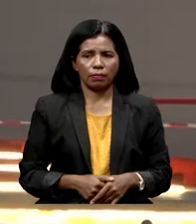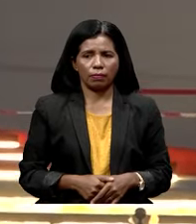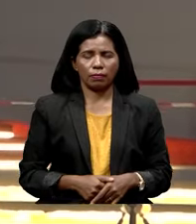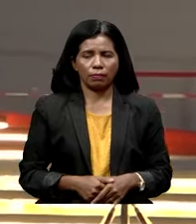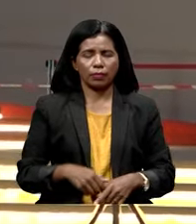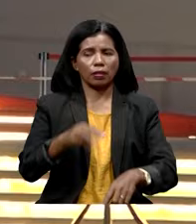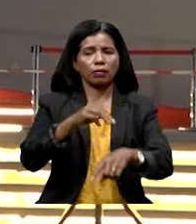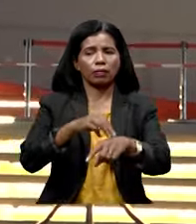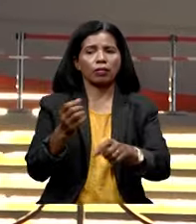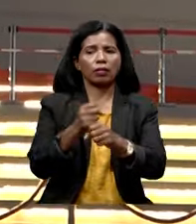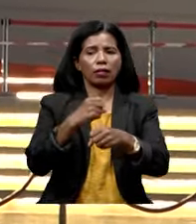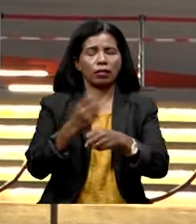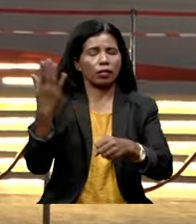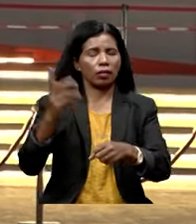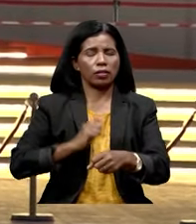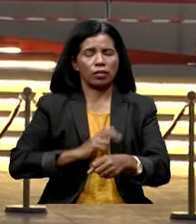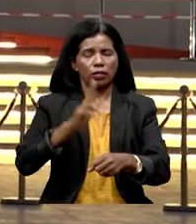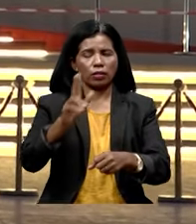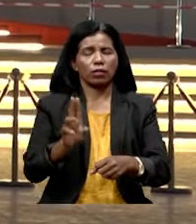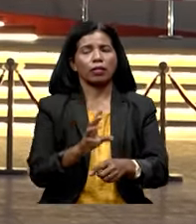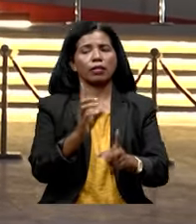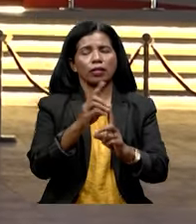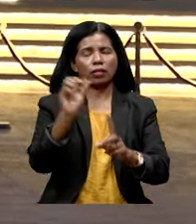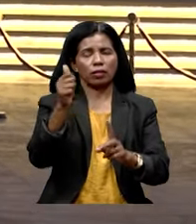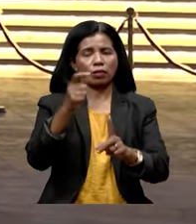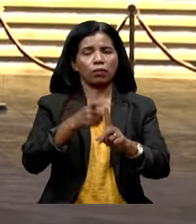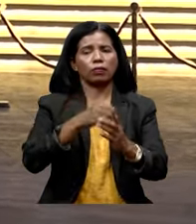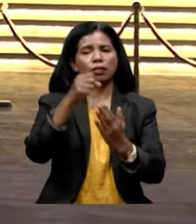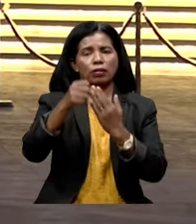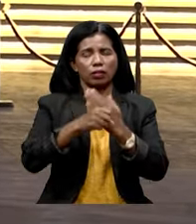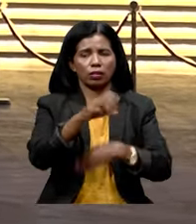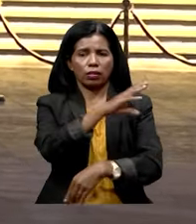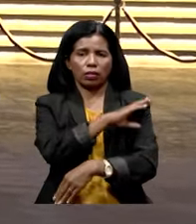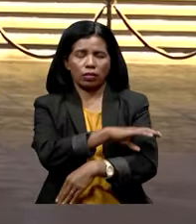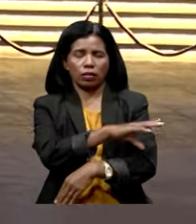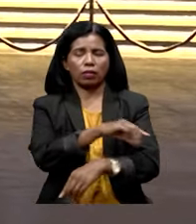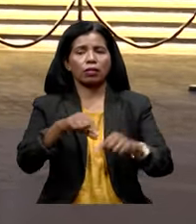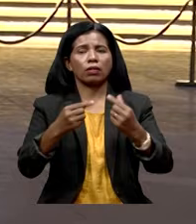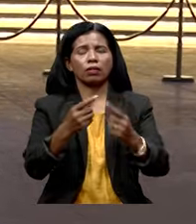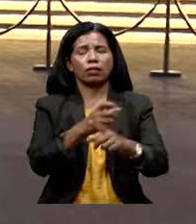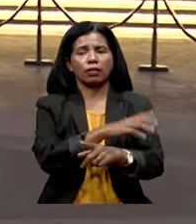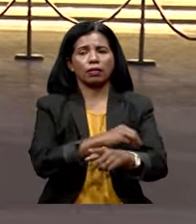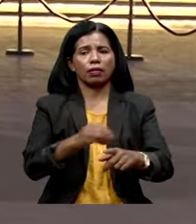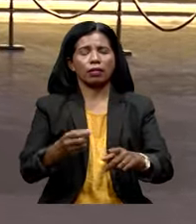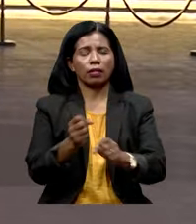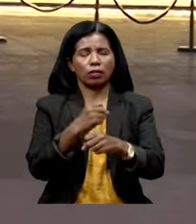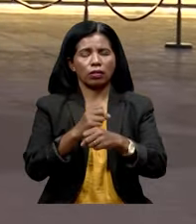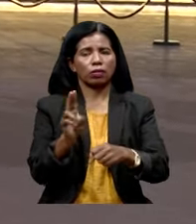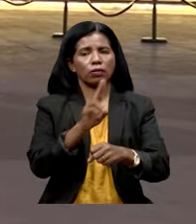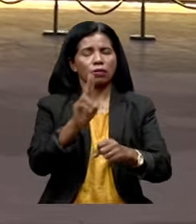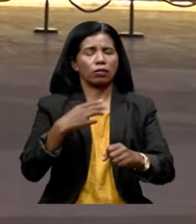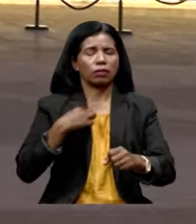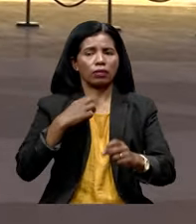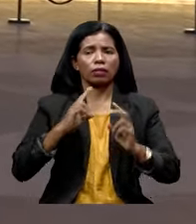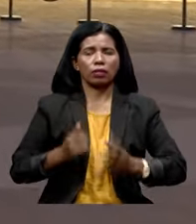Misa solene nebe se halau ya tasi tolu ya lorong sanulu fulan setembro ne parte segurança usi equipa conjunta pombo mutin se usa de tropa civil